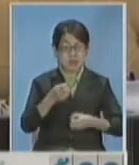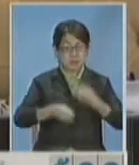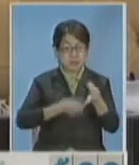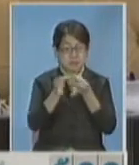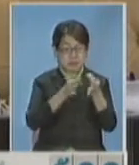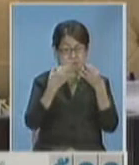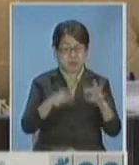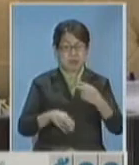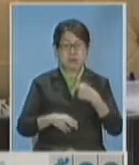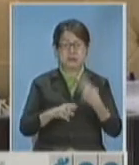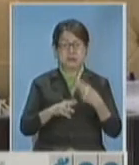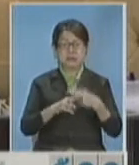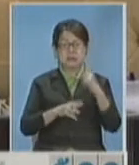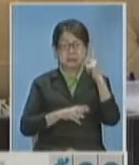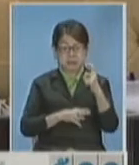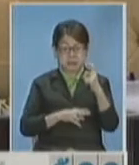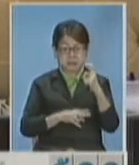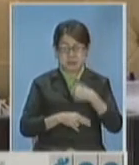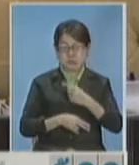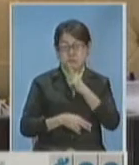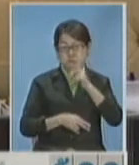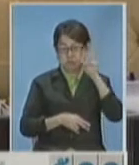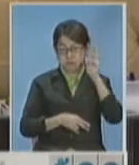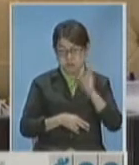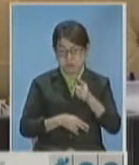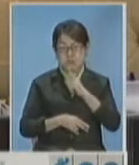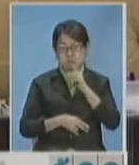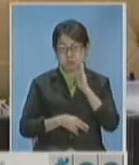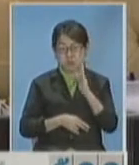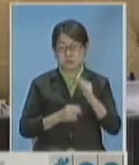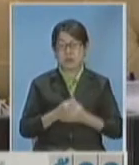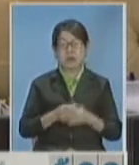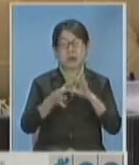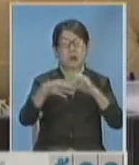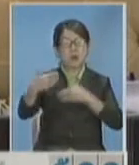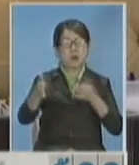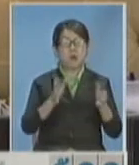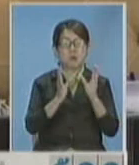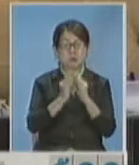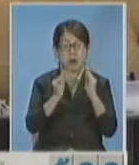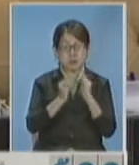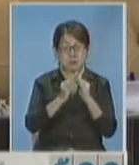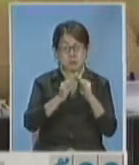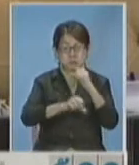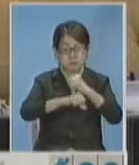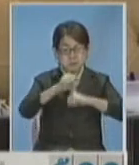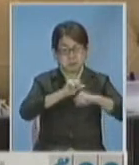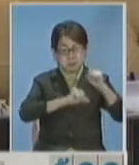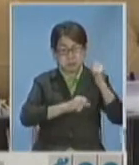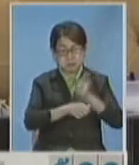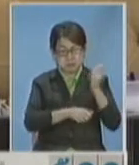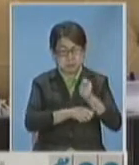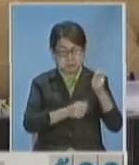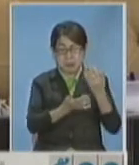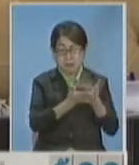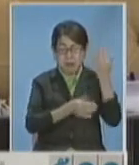ำให้ผมเสียหายเนี่ยผมขอยืนยันนะครับประเด็นจะเป็นเรื่องห้องประชุมห้องอะไรของท่านน่ะหรือแม้แต่